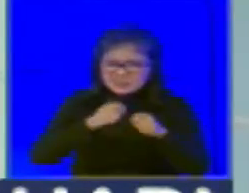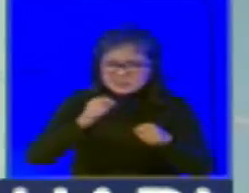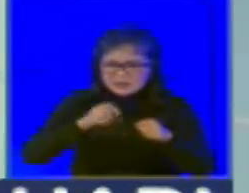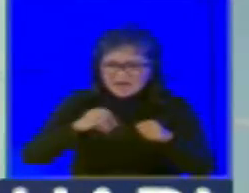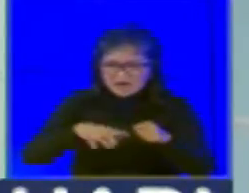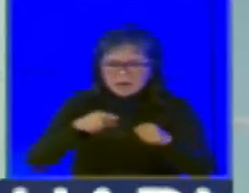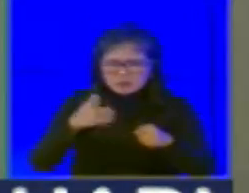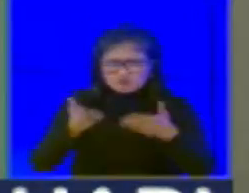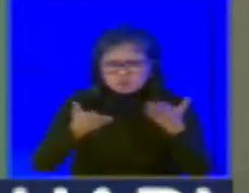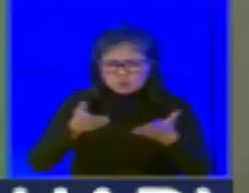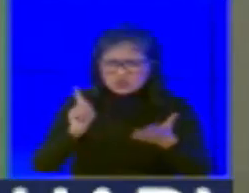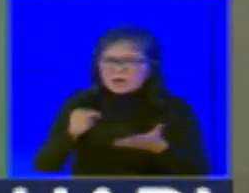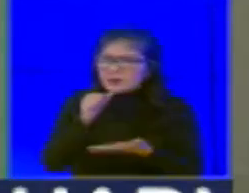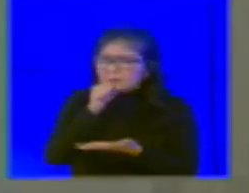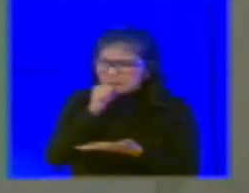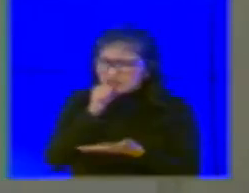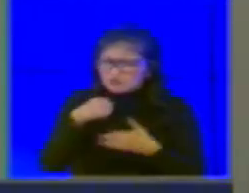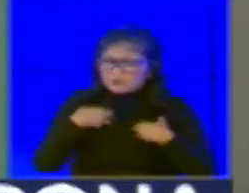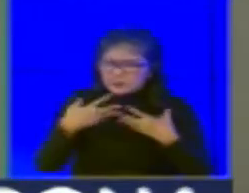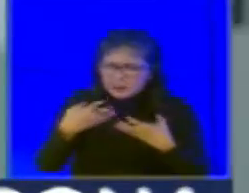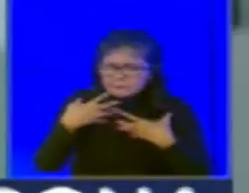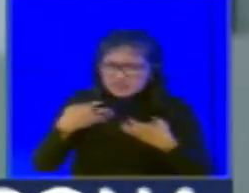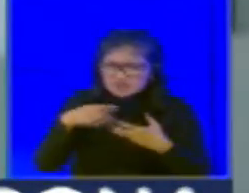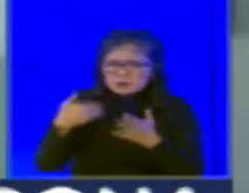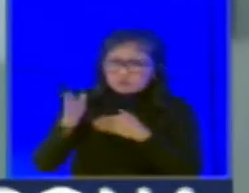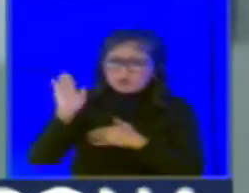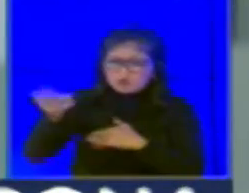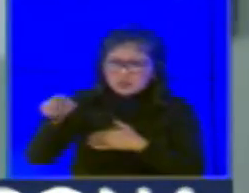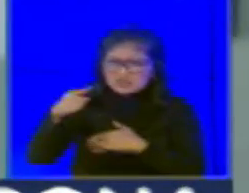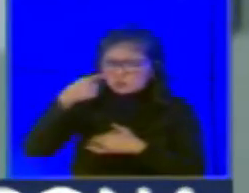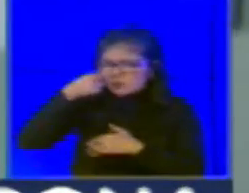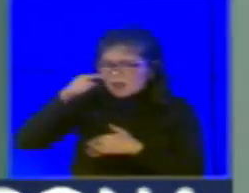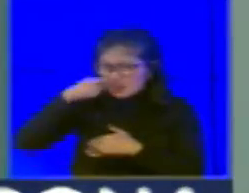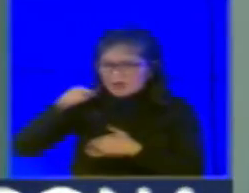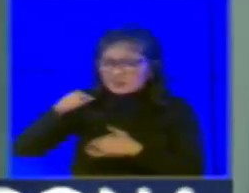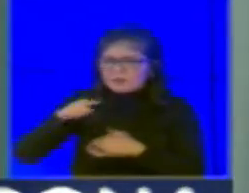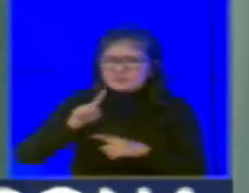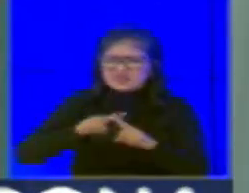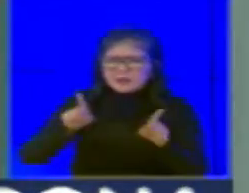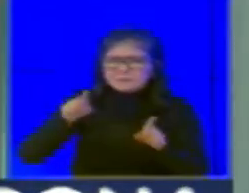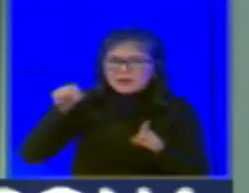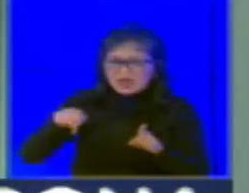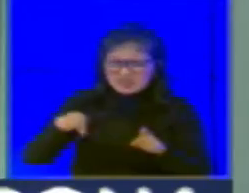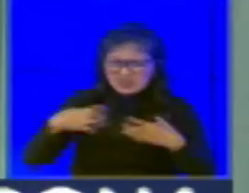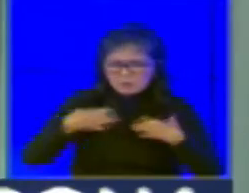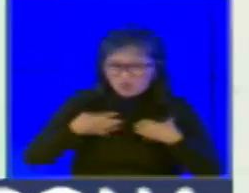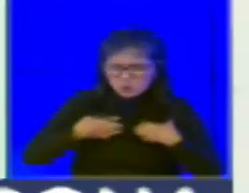corona setelah mengalami batuk dan sesak napas usai pulang dari Thailand. Namun pasien hanya dinyatakan bronkitis dan